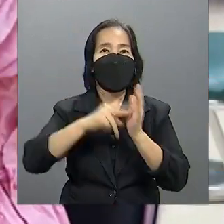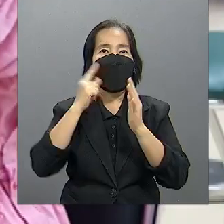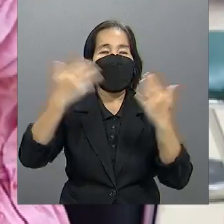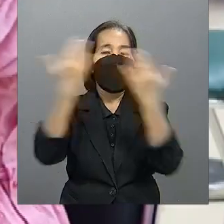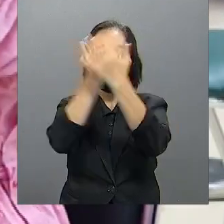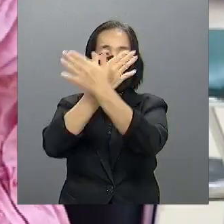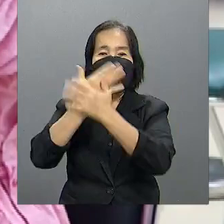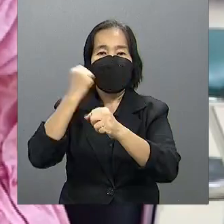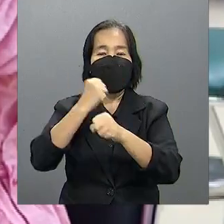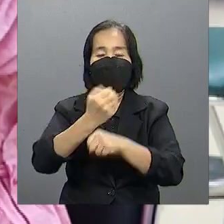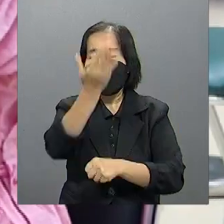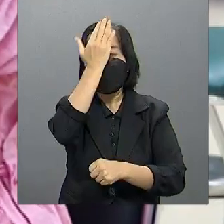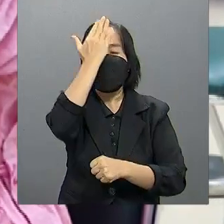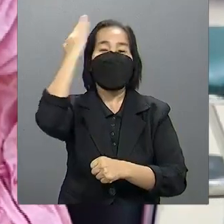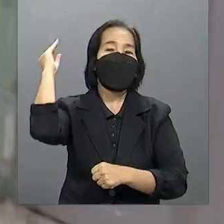ให้ทันกับเชื้อโรคค่ะ